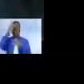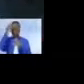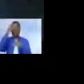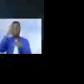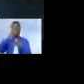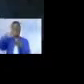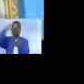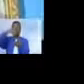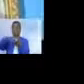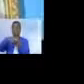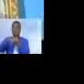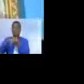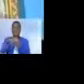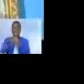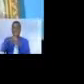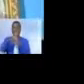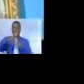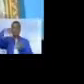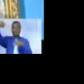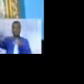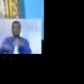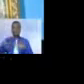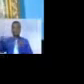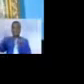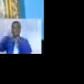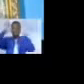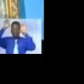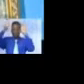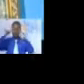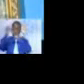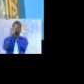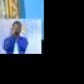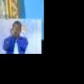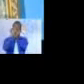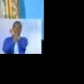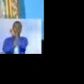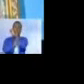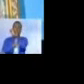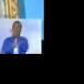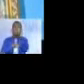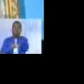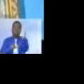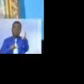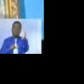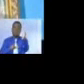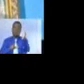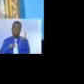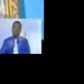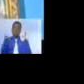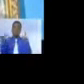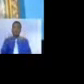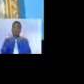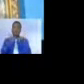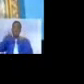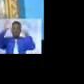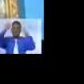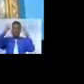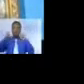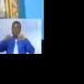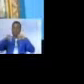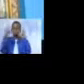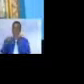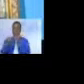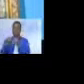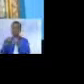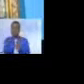le capital investissement. Invité également le président du Sénégal, Macky Sall, en qualité de président du